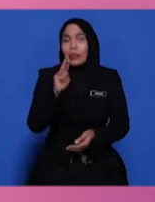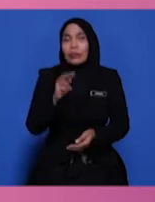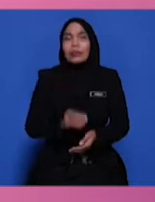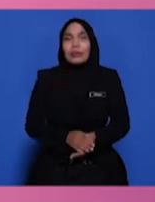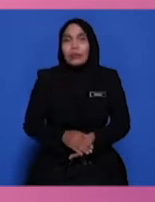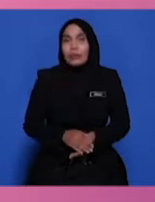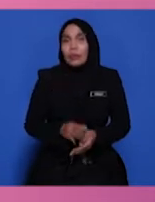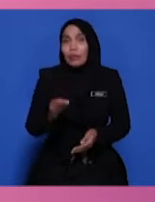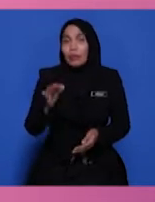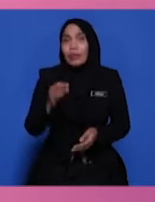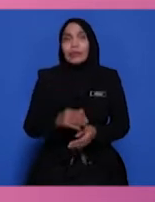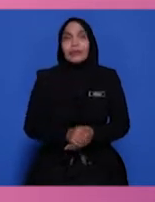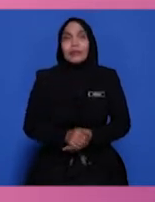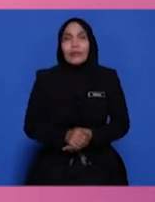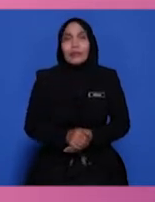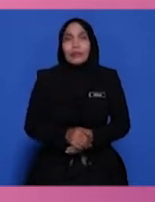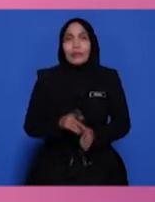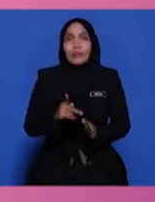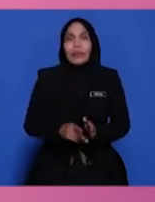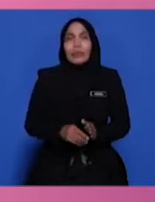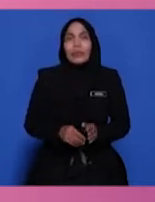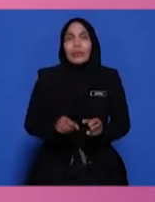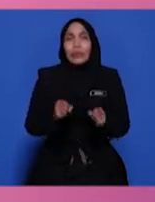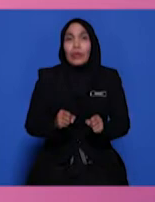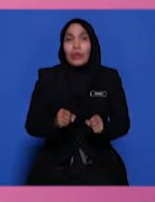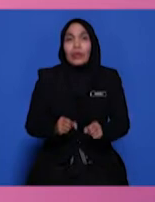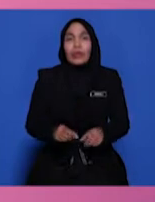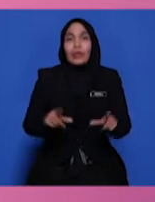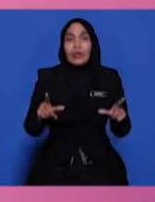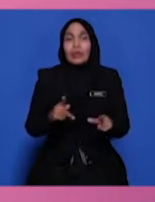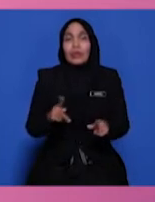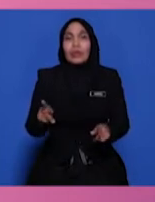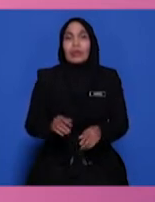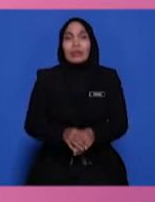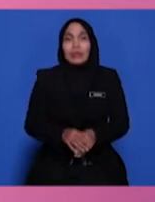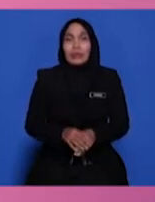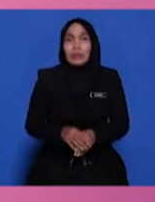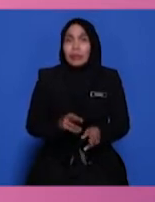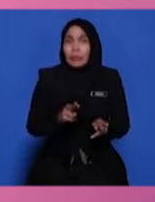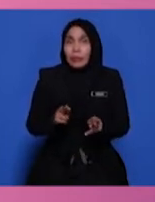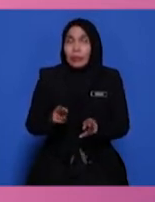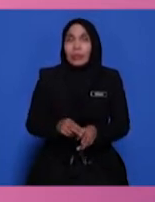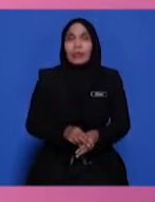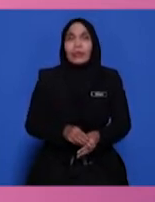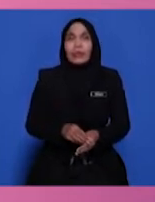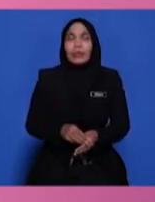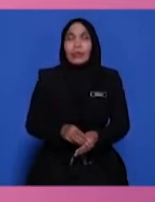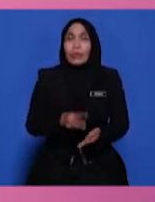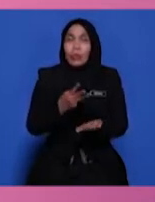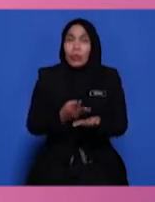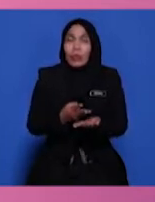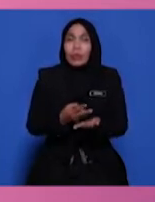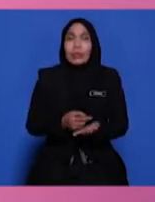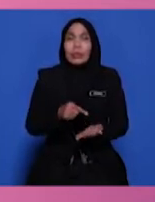Encik Radum bergantung kepada beberapa faktor berikut. Kadar inflasi harus tidak melebihi